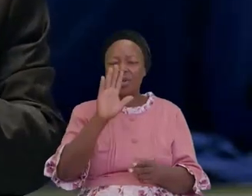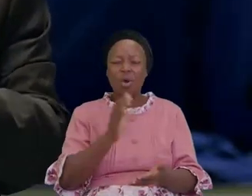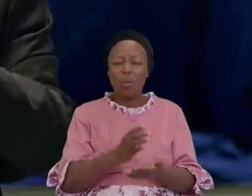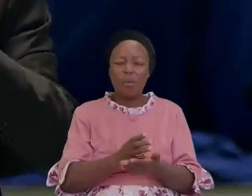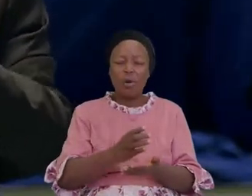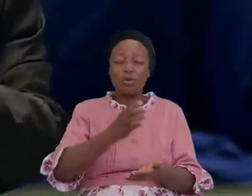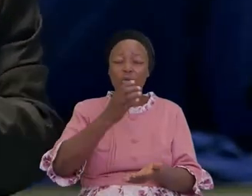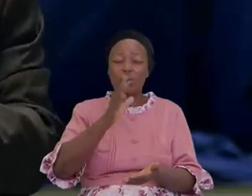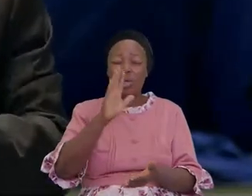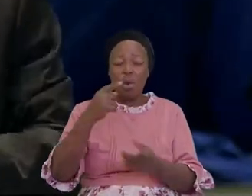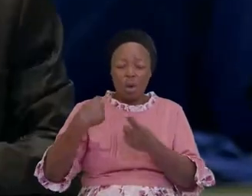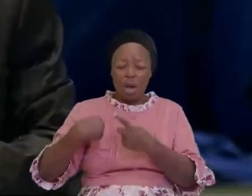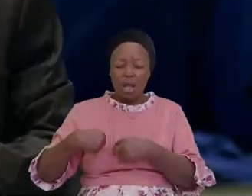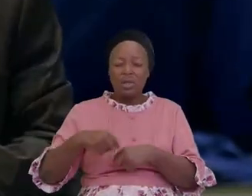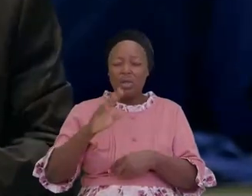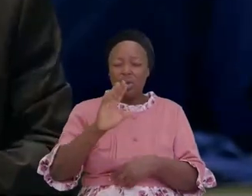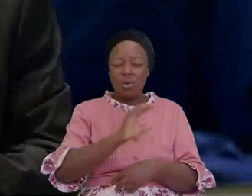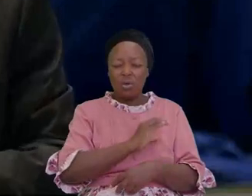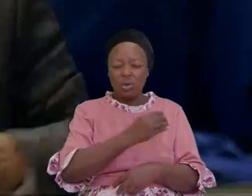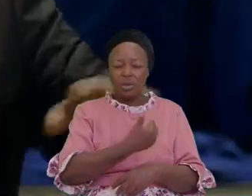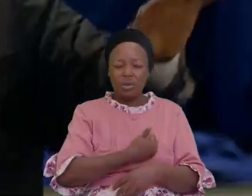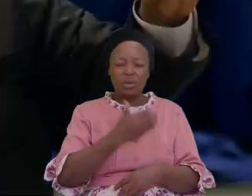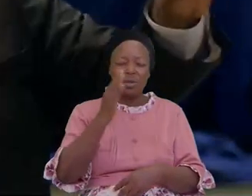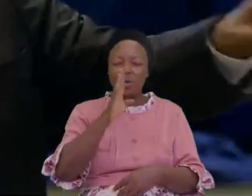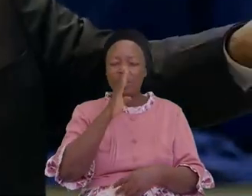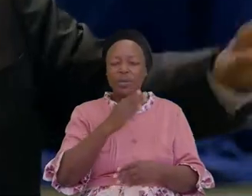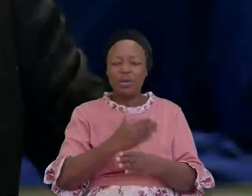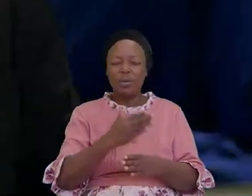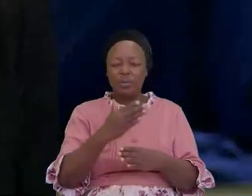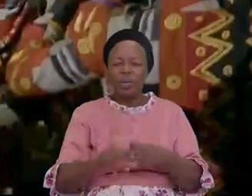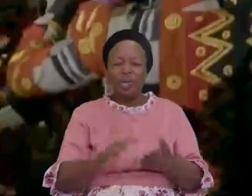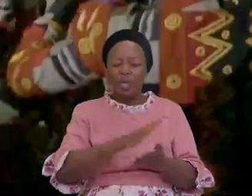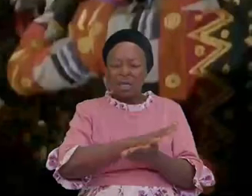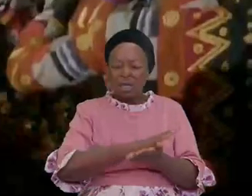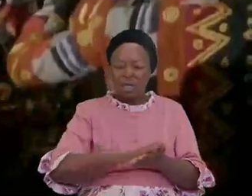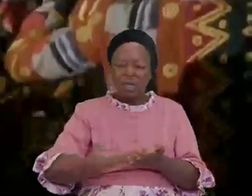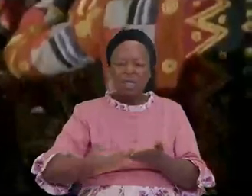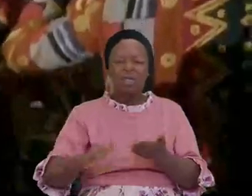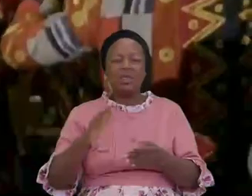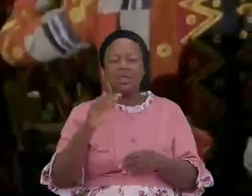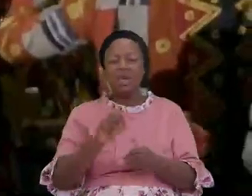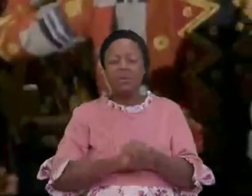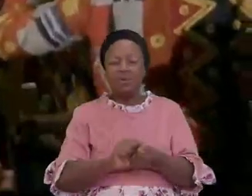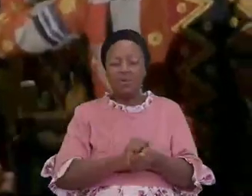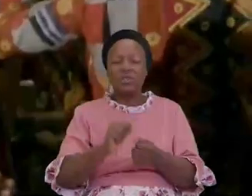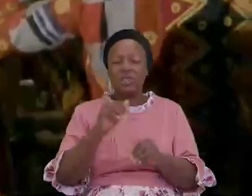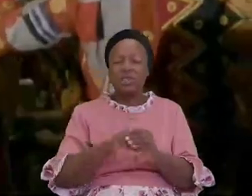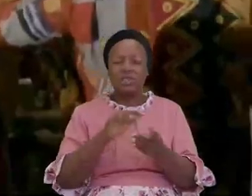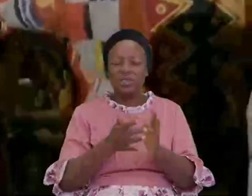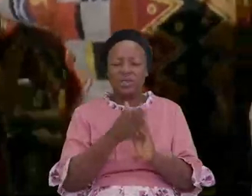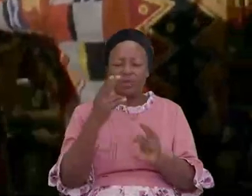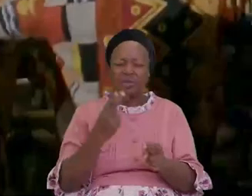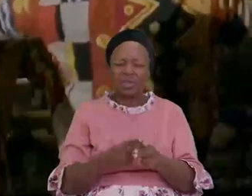Ta bouteille, ton cœur, ton âme ont été totalement lavés et